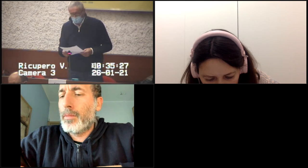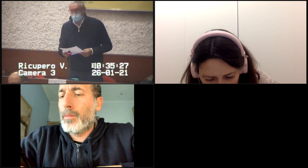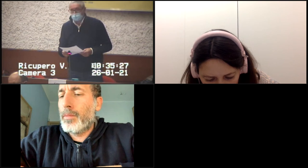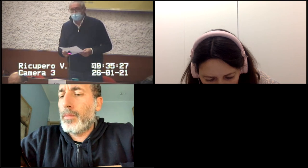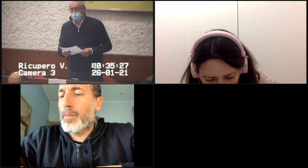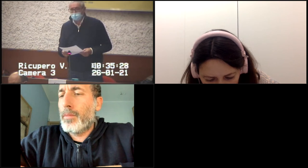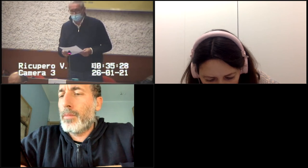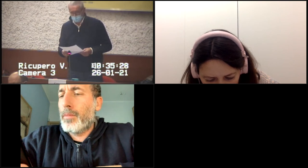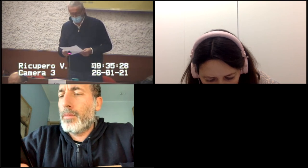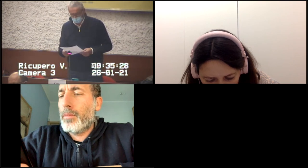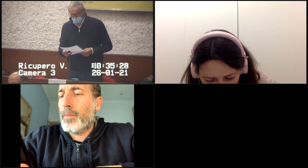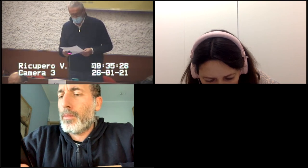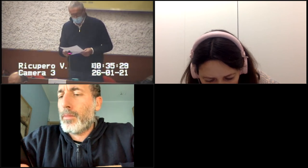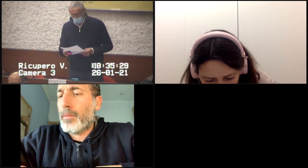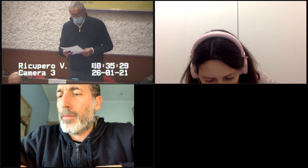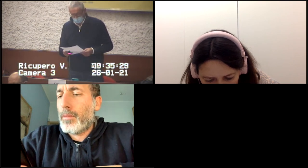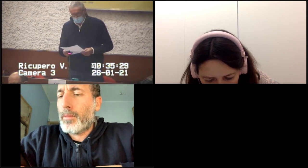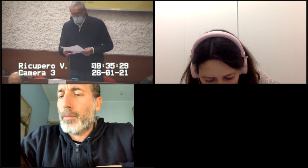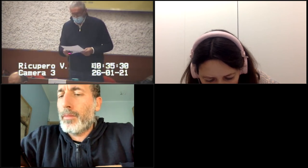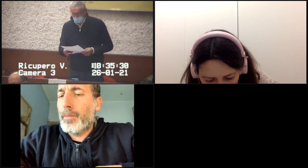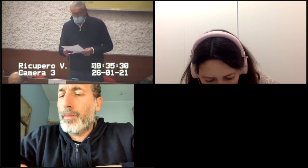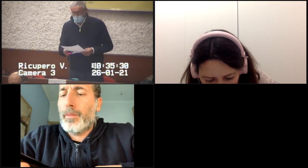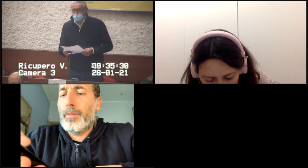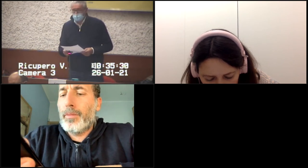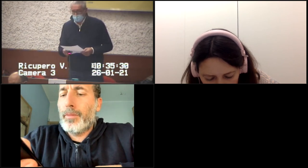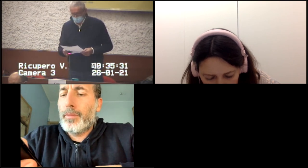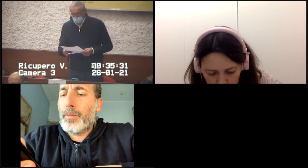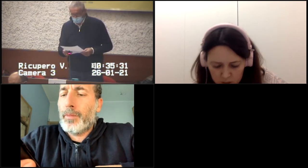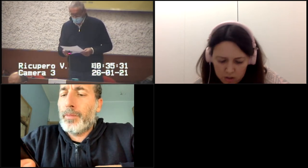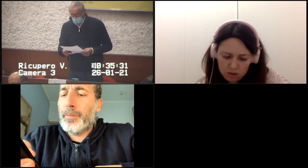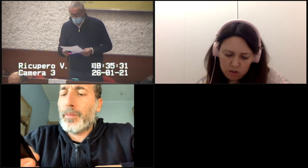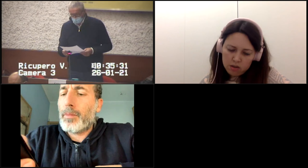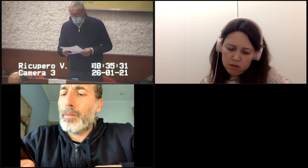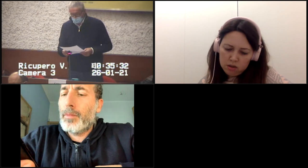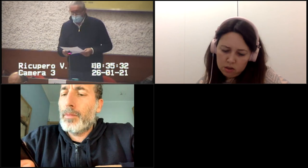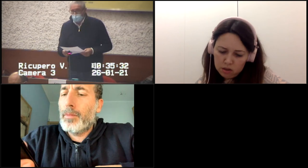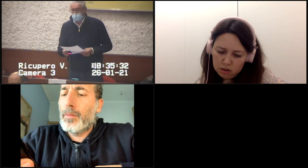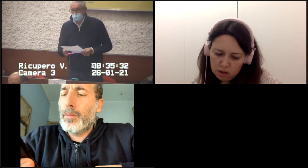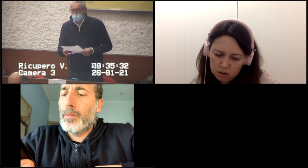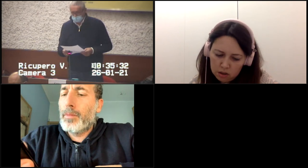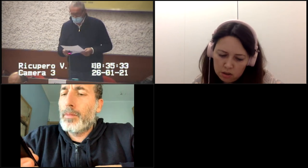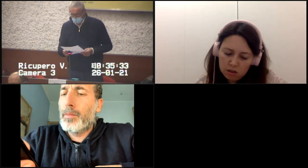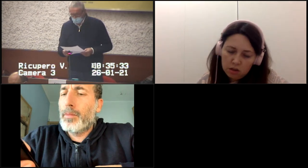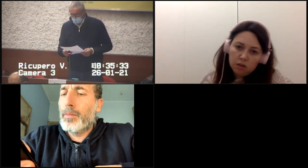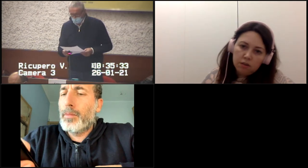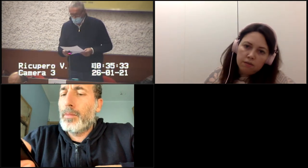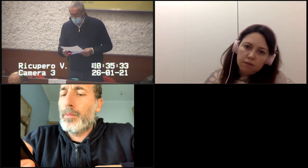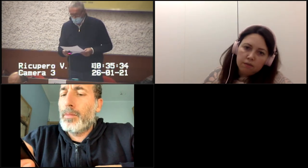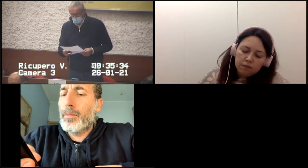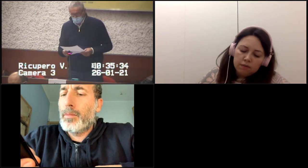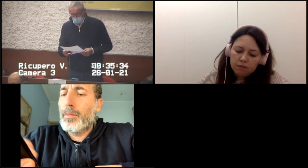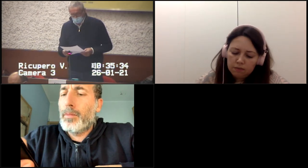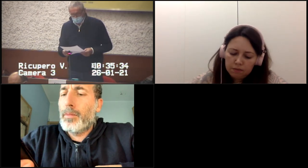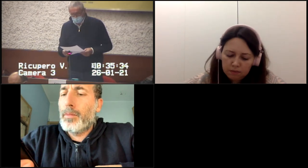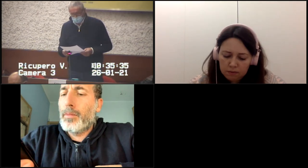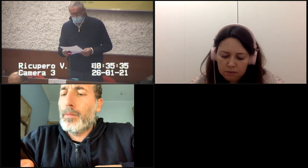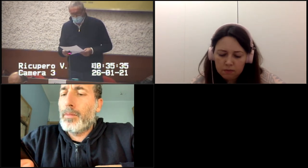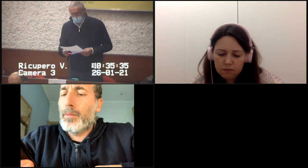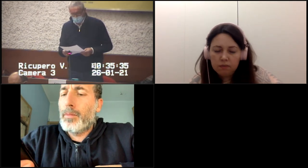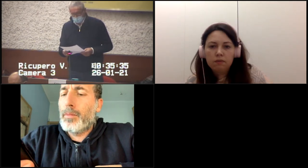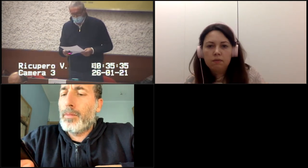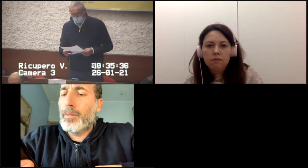ascoltare e offrire sostegno a tutti. Che ha sempre considerato il suo lavoro come una vocazione e lo ha sempre svolto